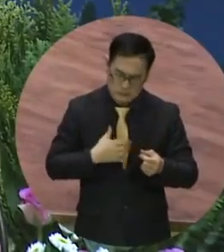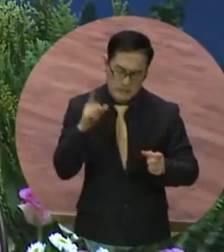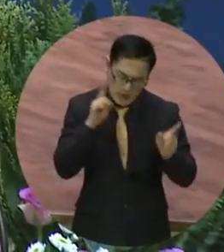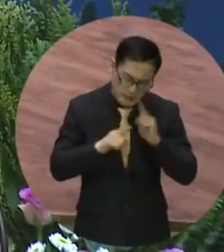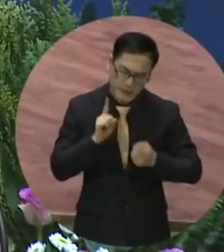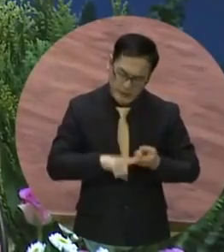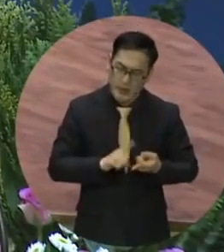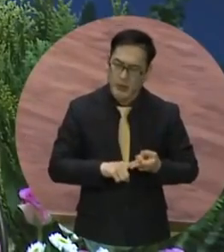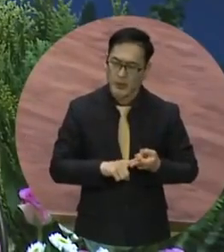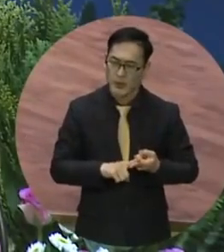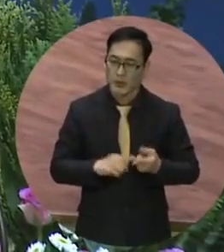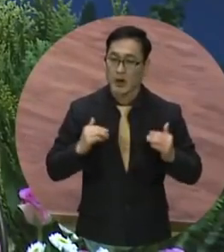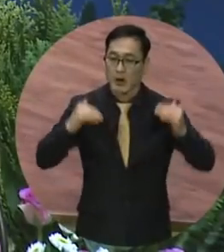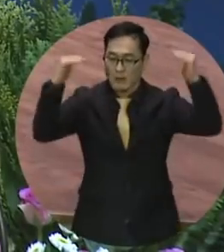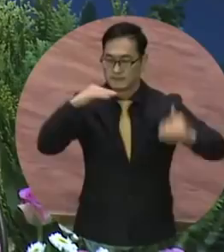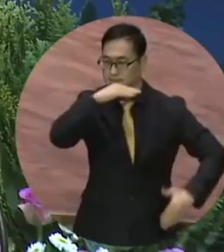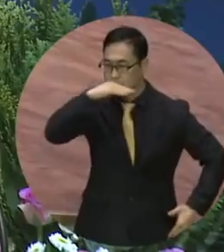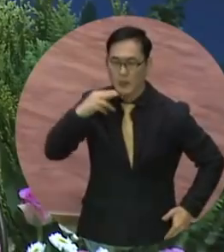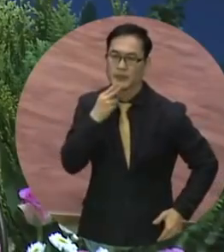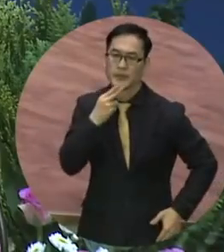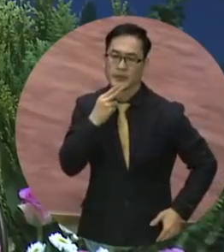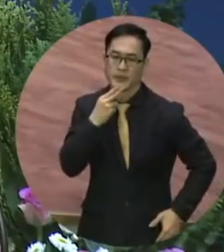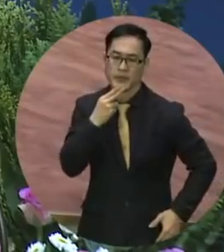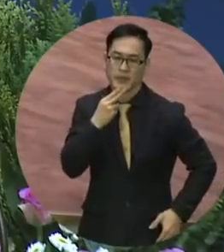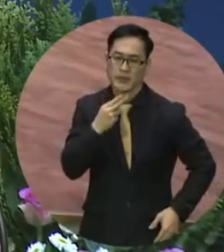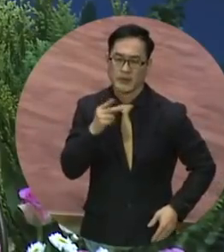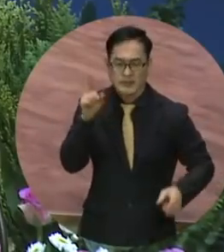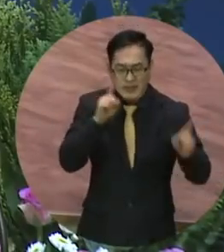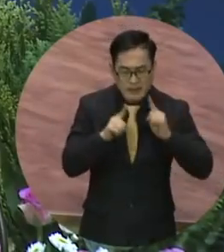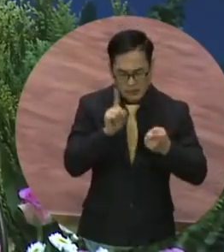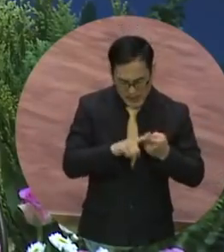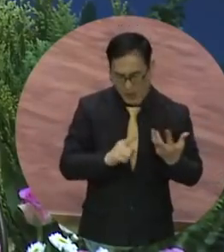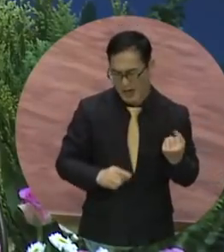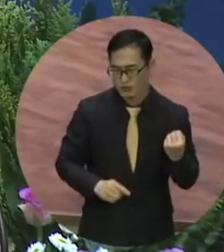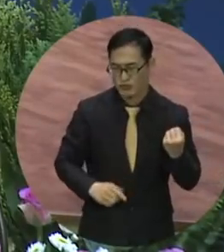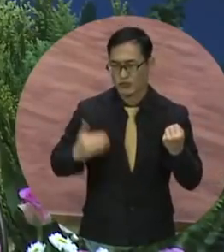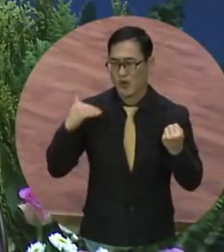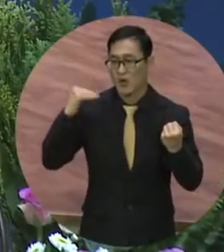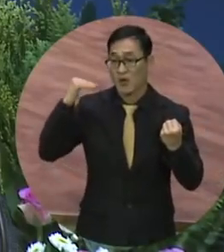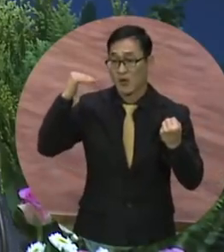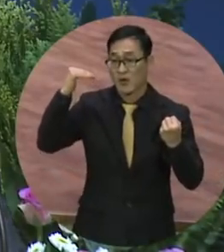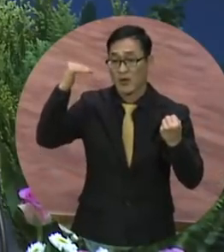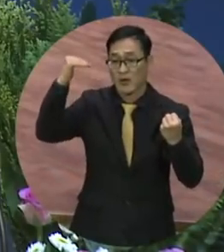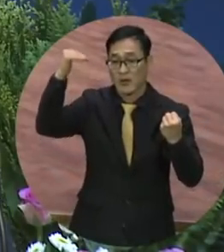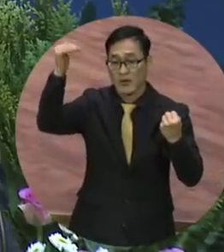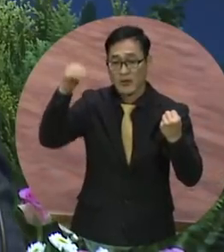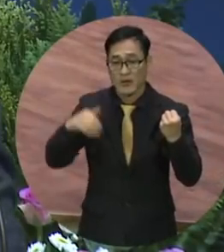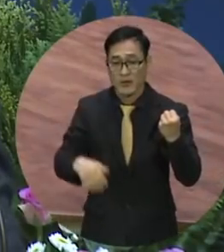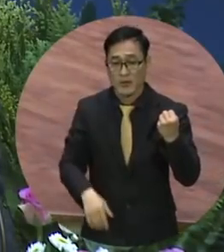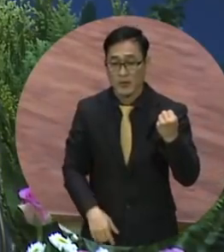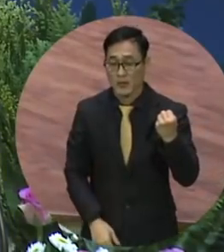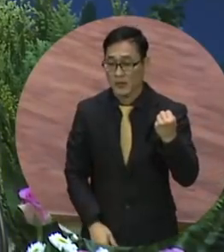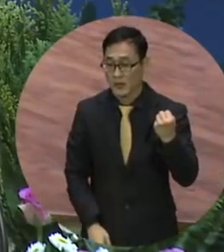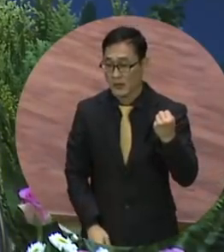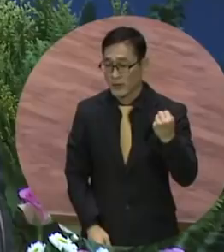어른이 됐는데도 어릴 때 가졌던 그 상처를 상처 봐도 그대로 있어, 그대로.